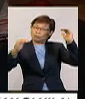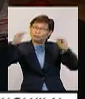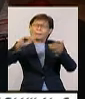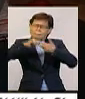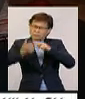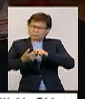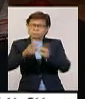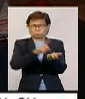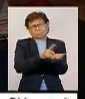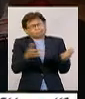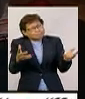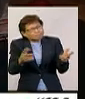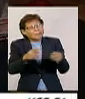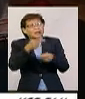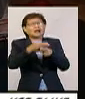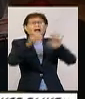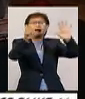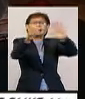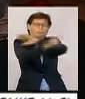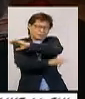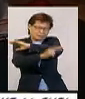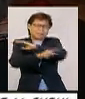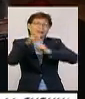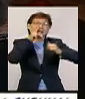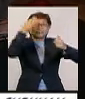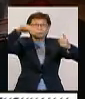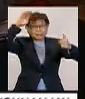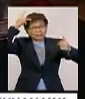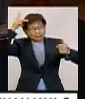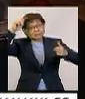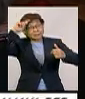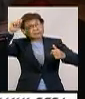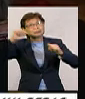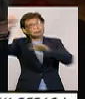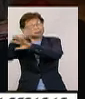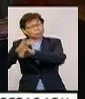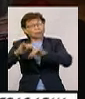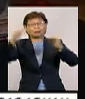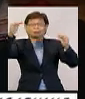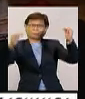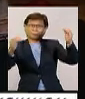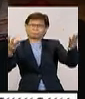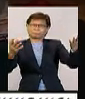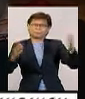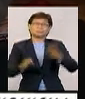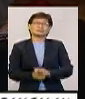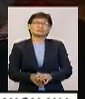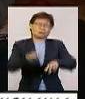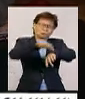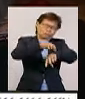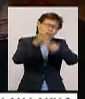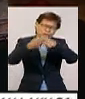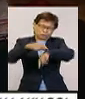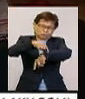Masalahnya, Doktor, bila disebut enam negeri tadi, Kedah, Perlis, Kelantan, Terengganu, Sabah, Sarawak, latar geografinya pun dah